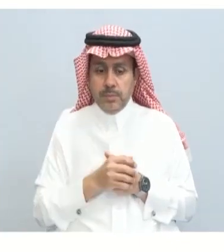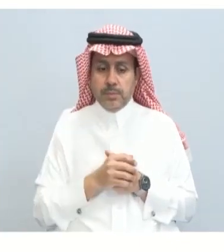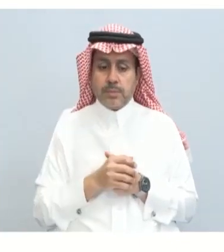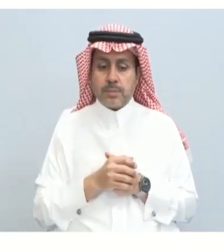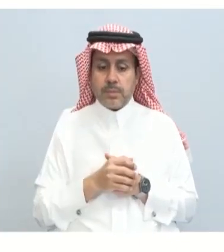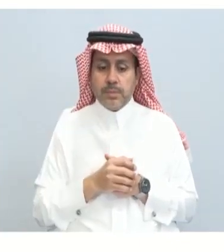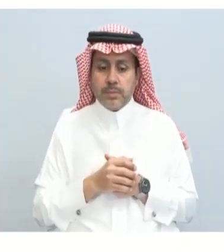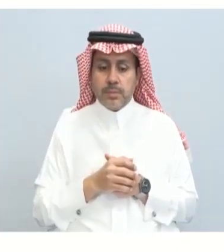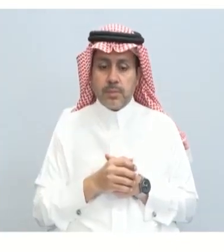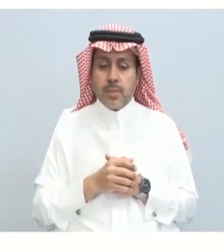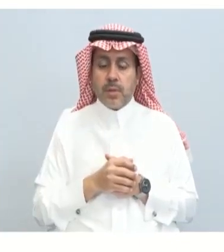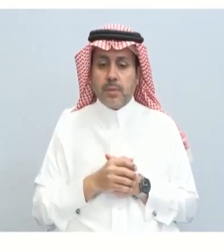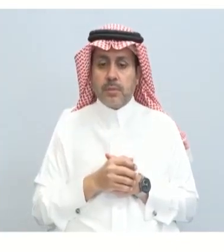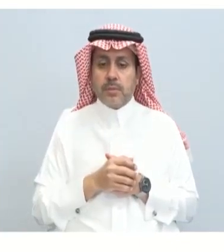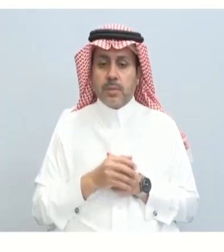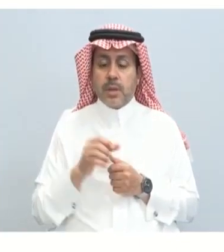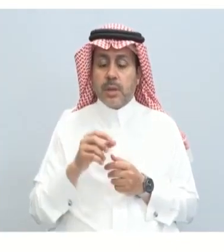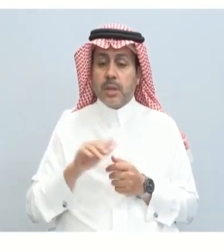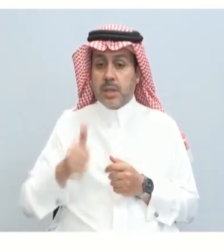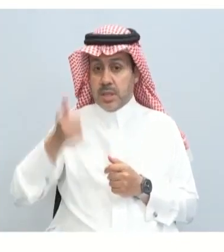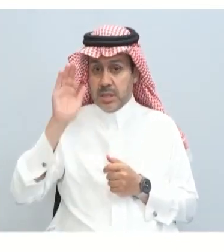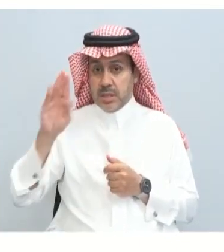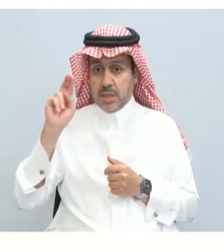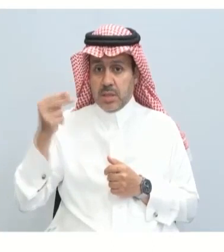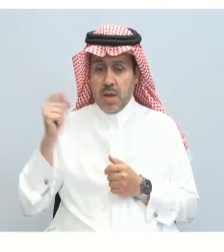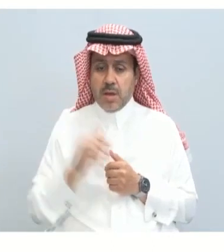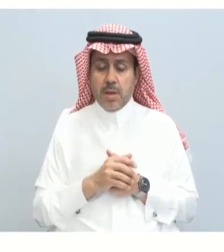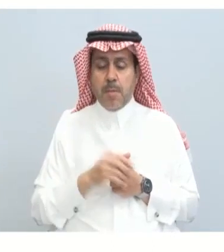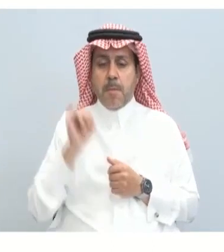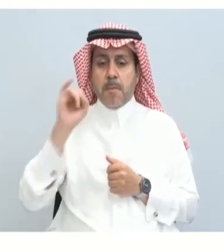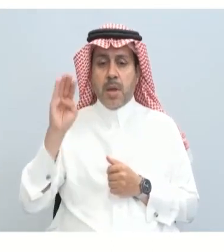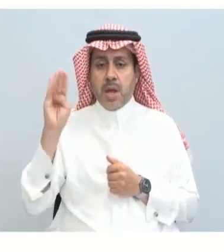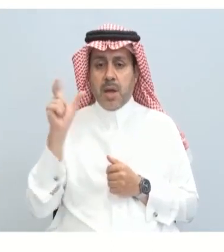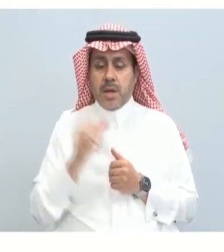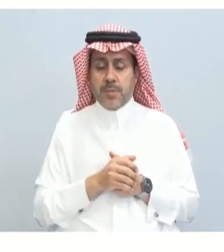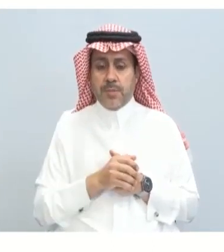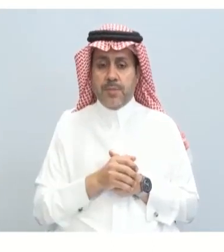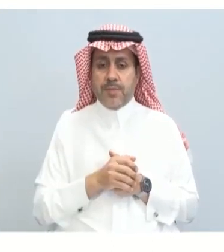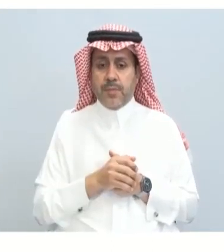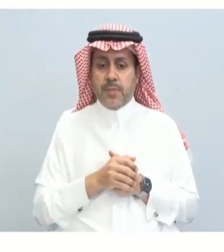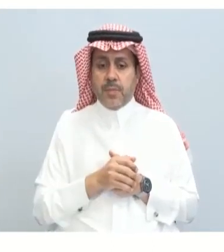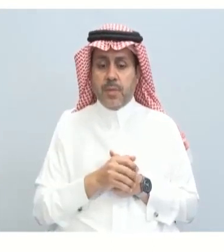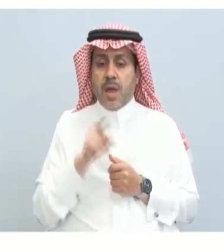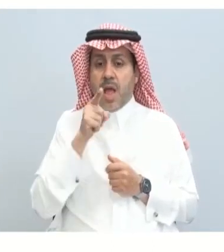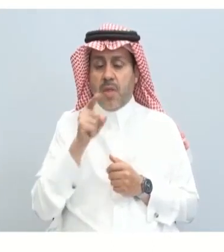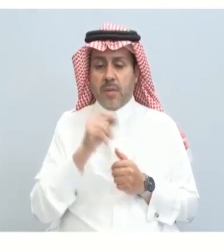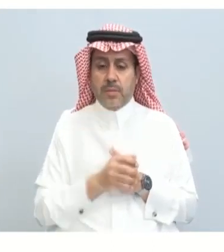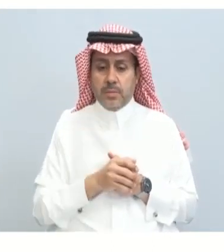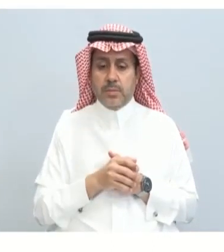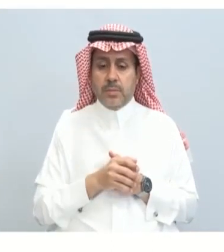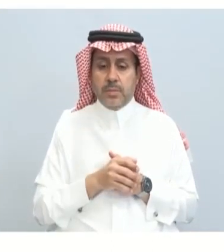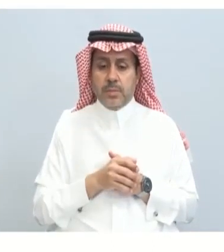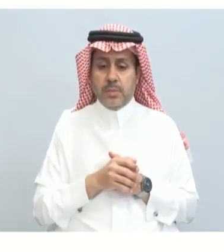فذكرنا المشبه وحذفنا مشبه به وتسمى استعاره مكنيه ولا نعني بالاستعاره سوى هذا